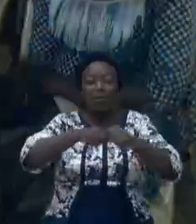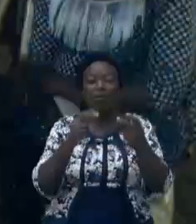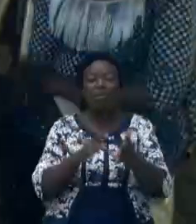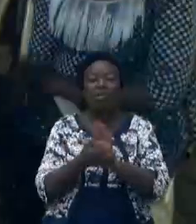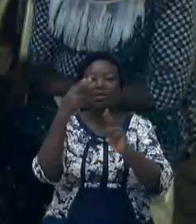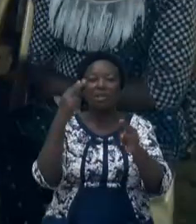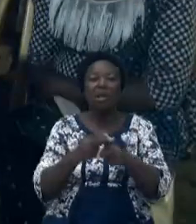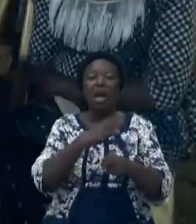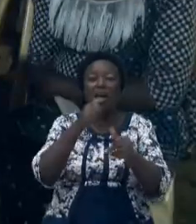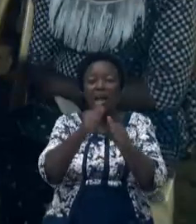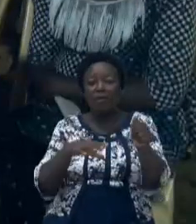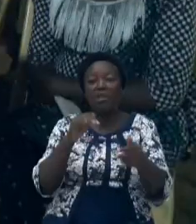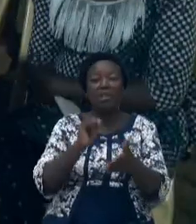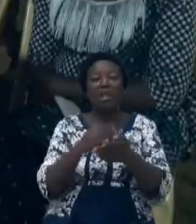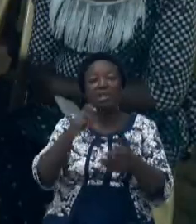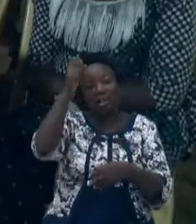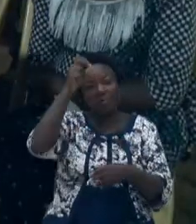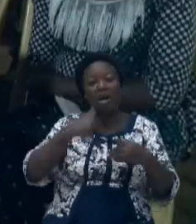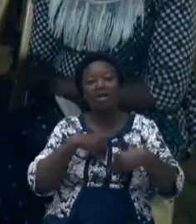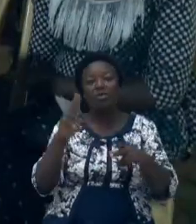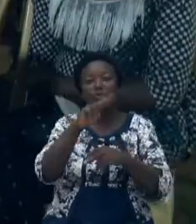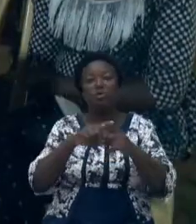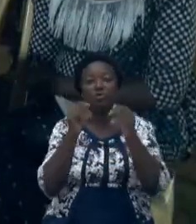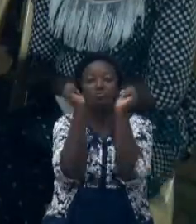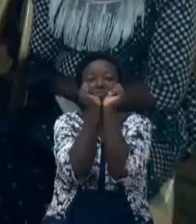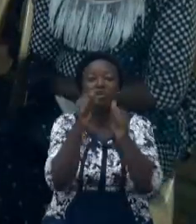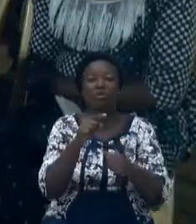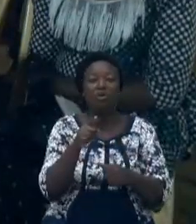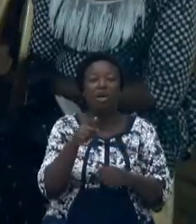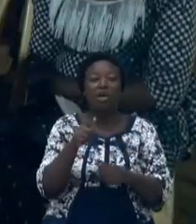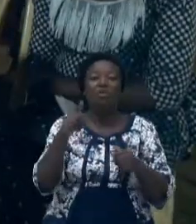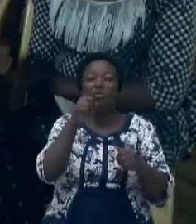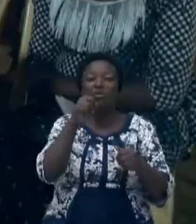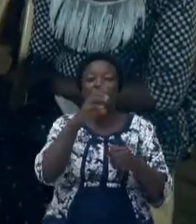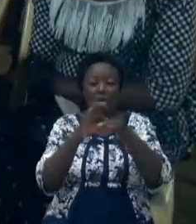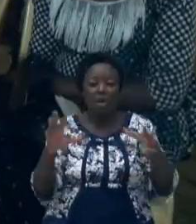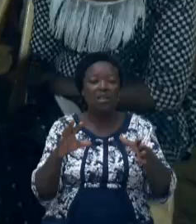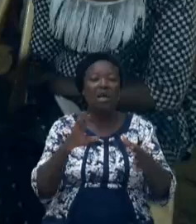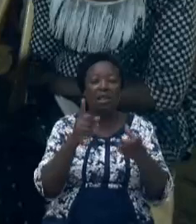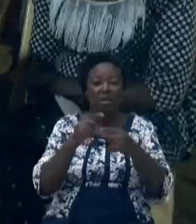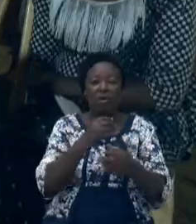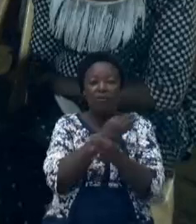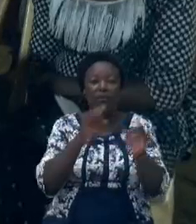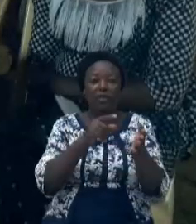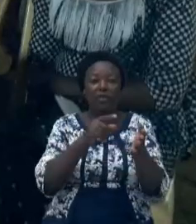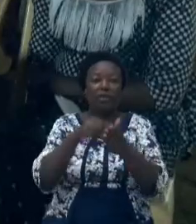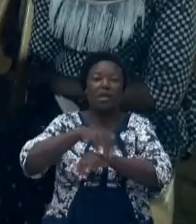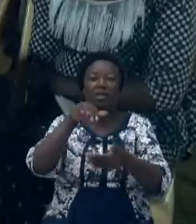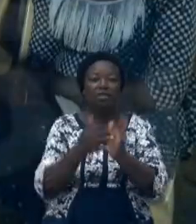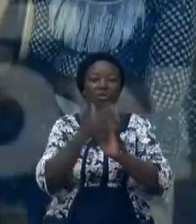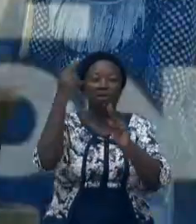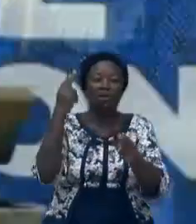bien briser tous les liens sont brisés et tout ce que le diable ait usé pour teulier